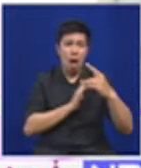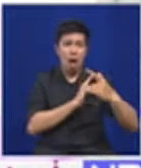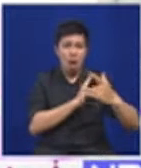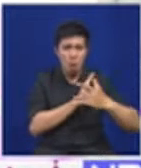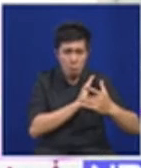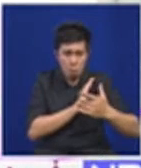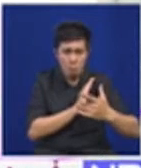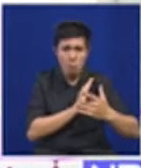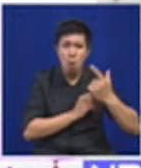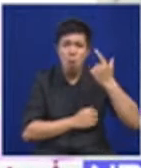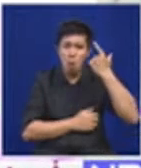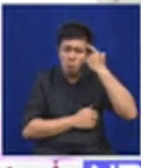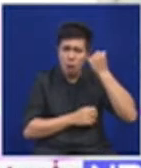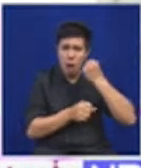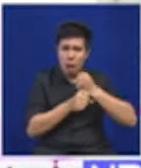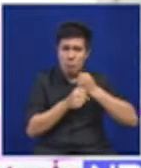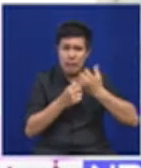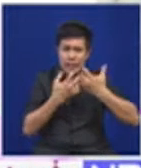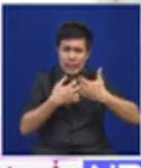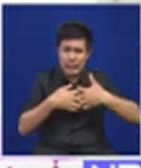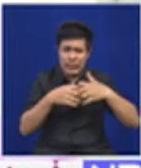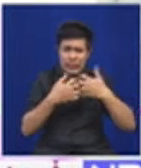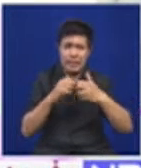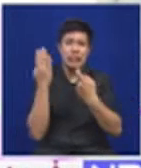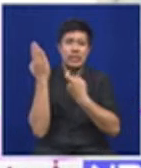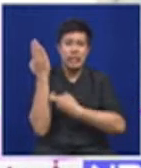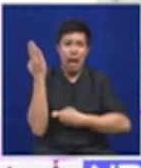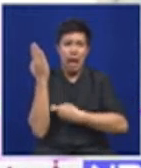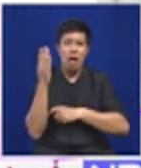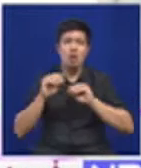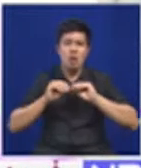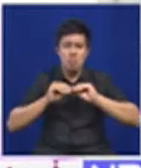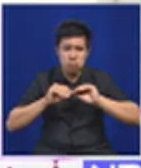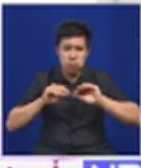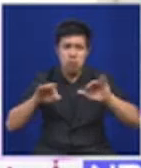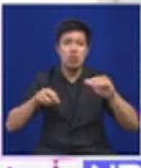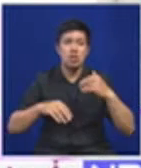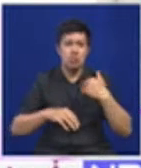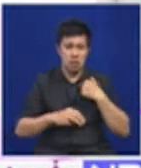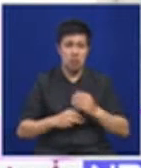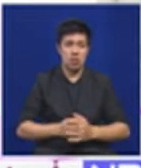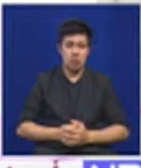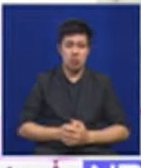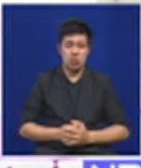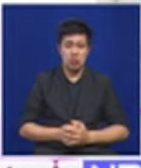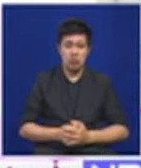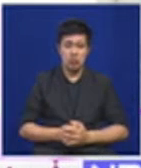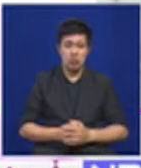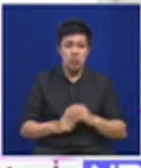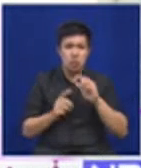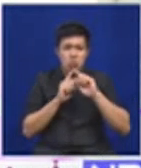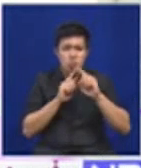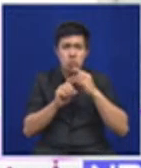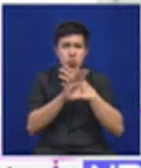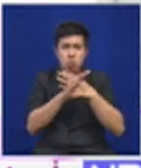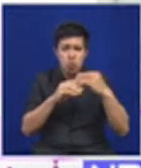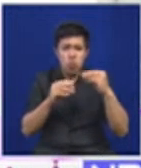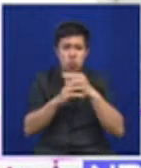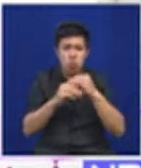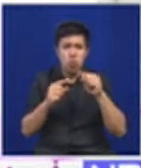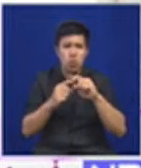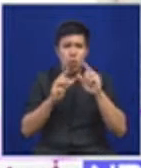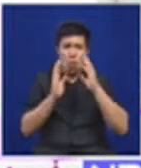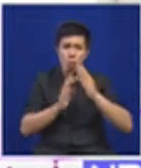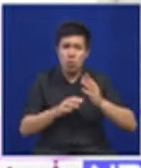มของการผลิตยางเนี่ยมาเป็นการเผยแพร่นะครับสำหรับพี่น้องบึงกาฬนำมาแลกเปลี่ยนเรียนรู้นะครับมีปราชญ์ชาวบ้